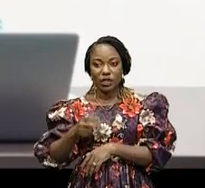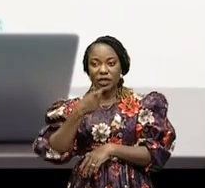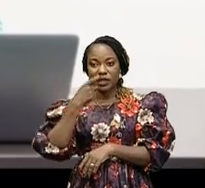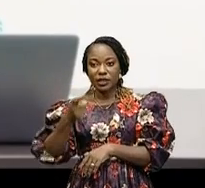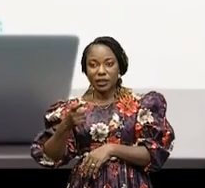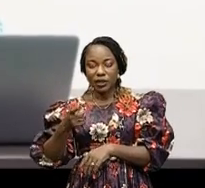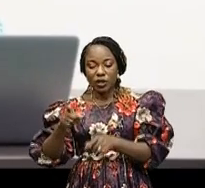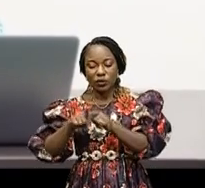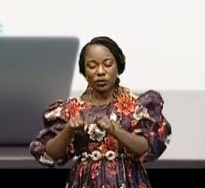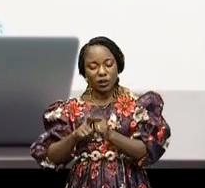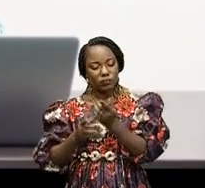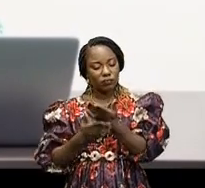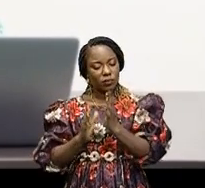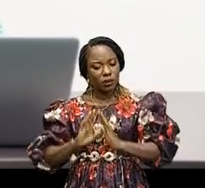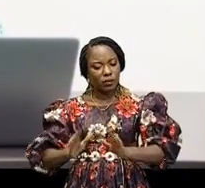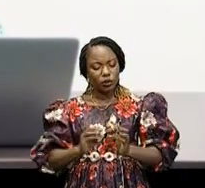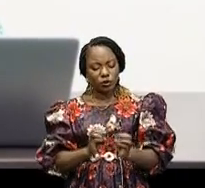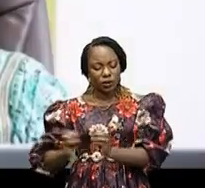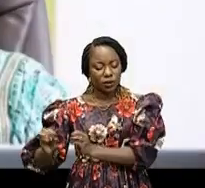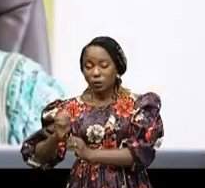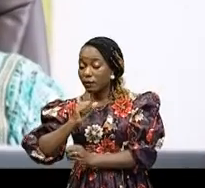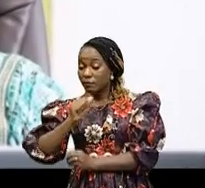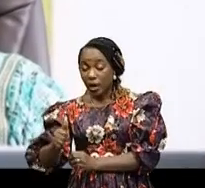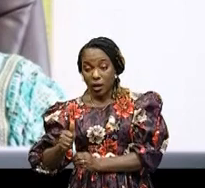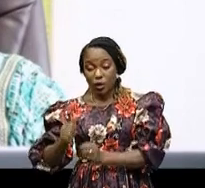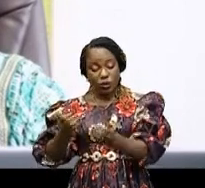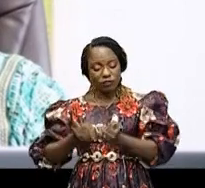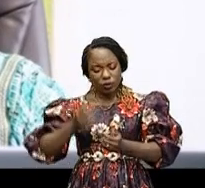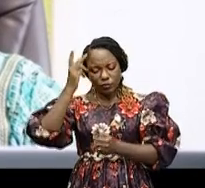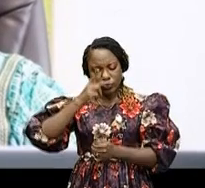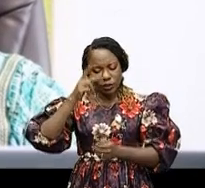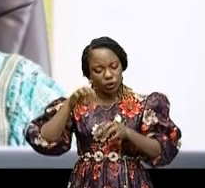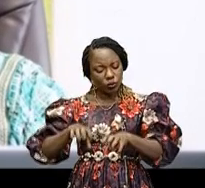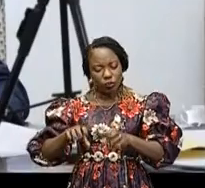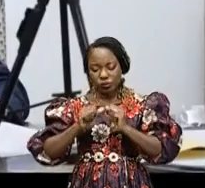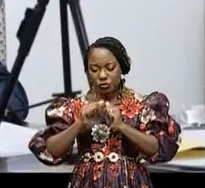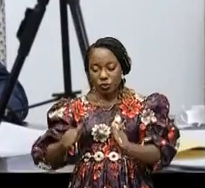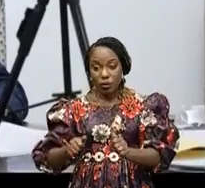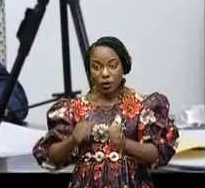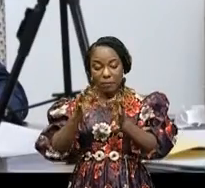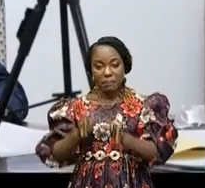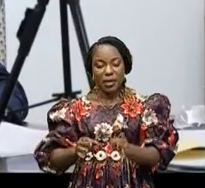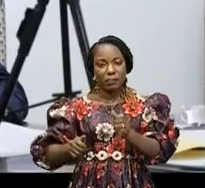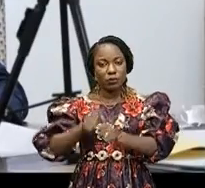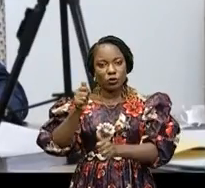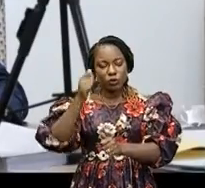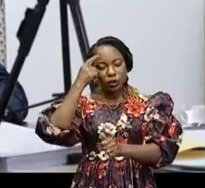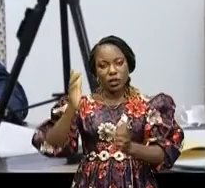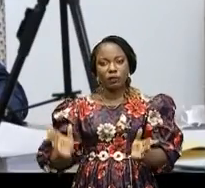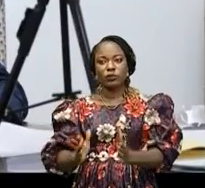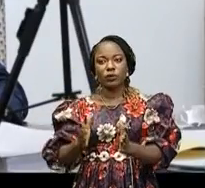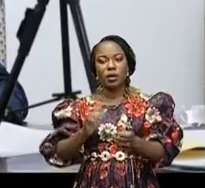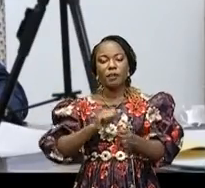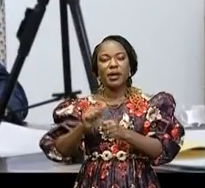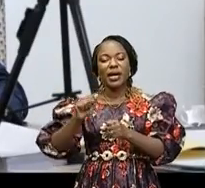n'est nullement objet ni de manque de capacité organisationnelle, encore moins de la volonté politique des autorités congolaises. Il est plutôt motivé par